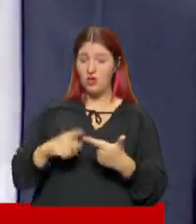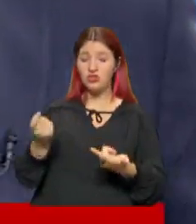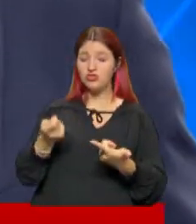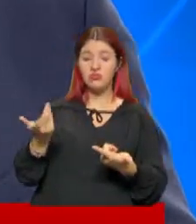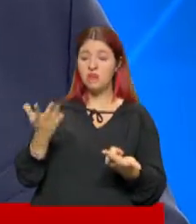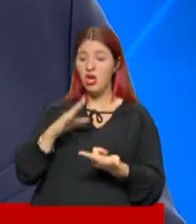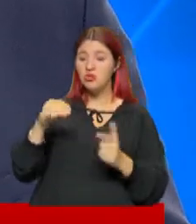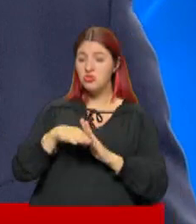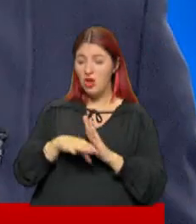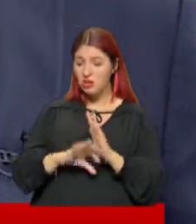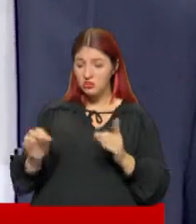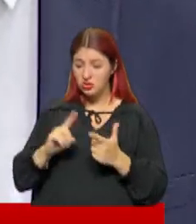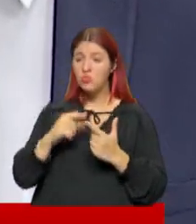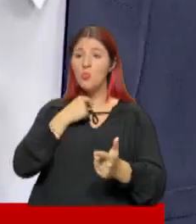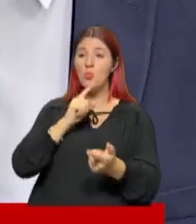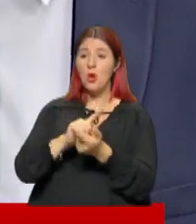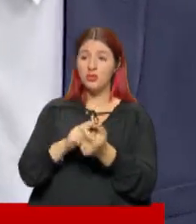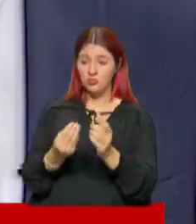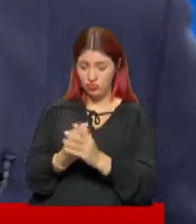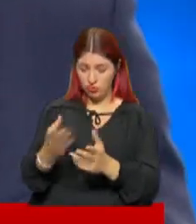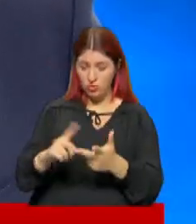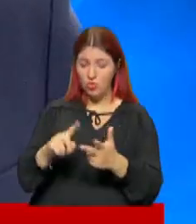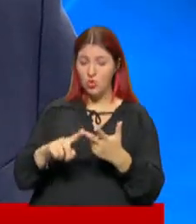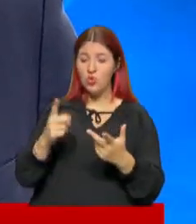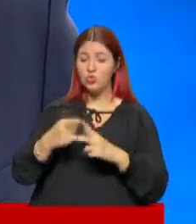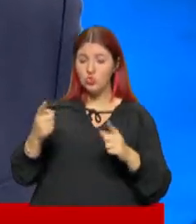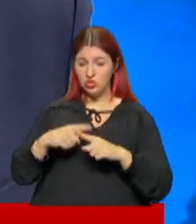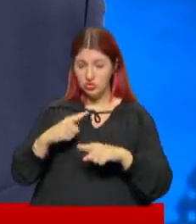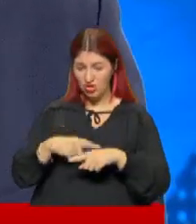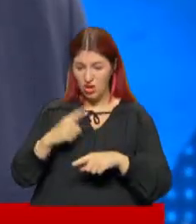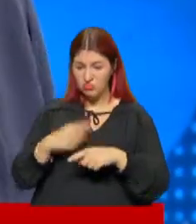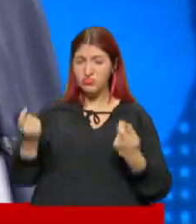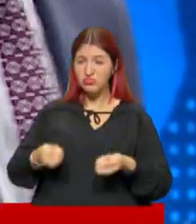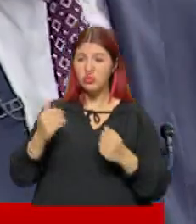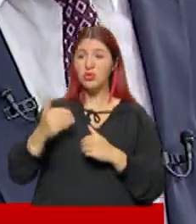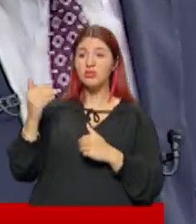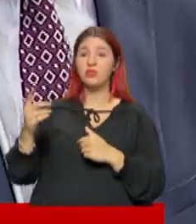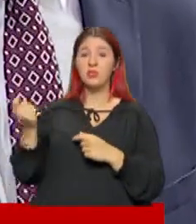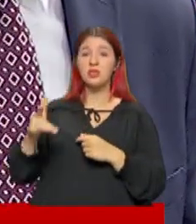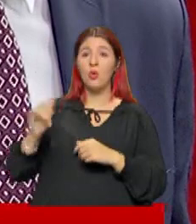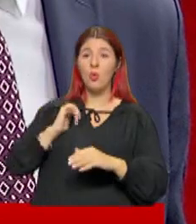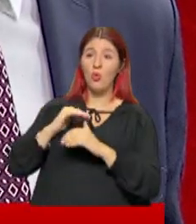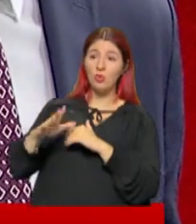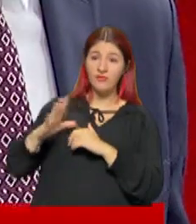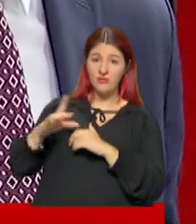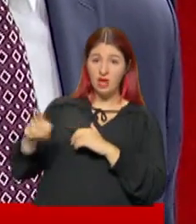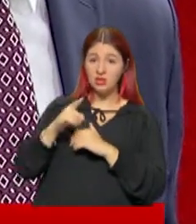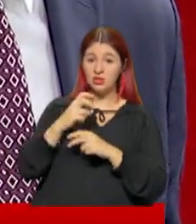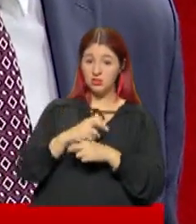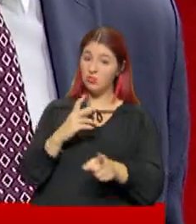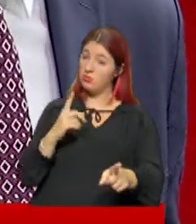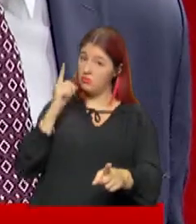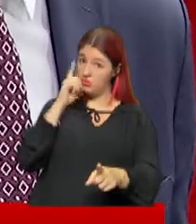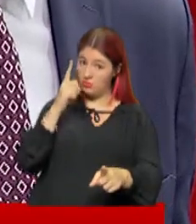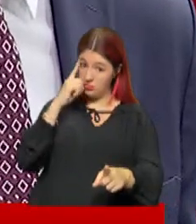çalışırken her tür kuralsızlığın muhatabı oluyorsunuz. Uzun çalışma saatlerine mahkum ediliyorsunuz. Çünkü dışarıda bir işsizler ordusu var. Sizi tehdit